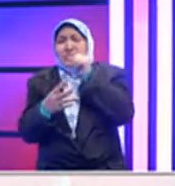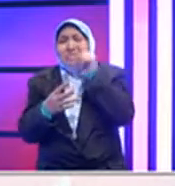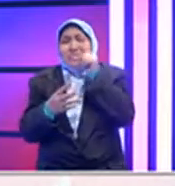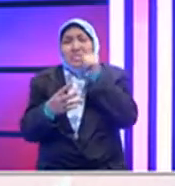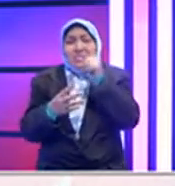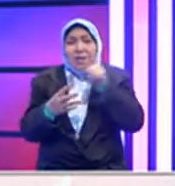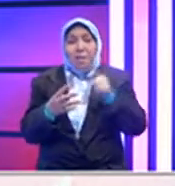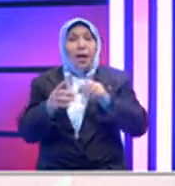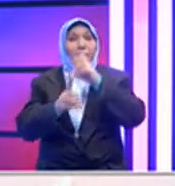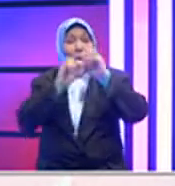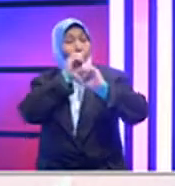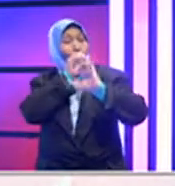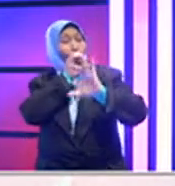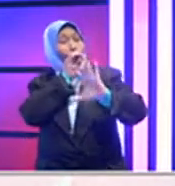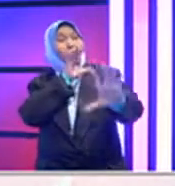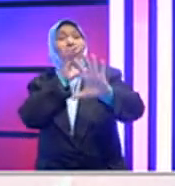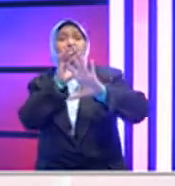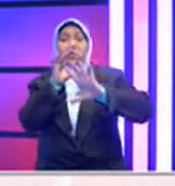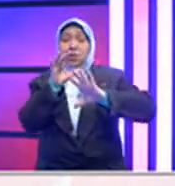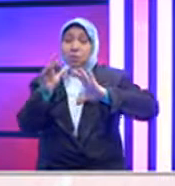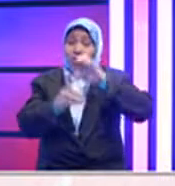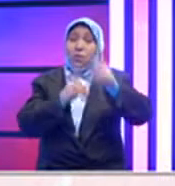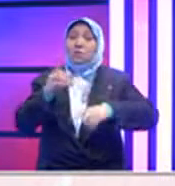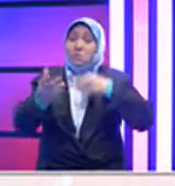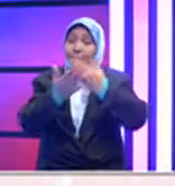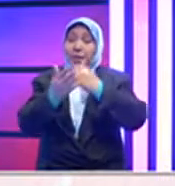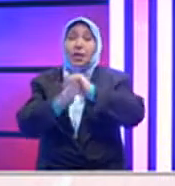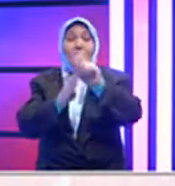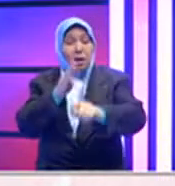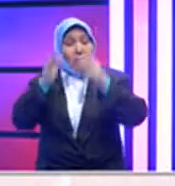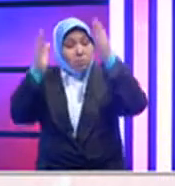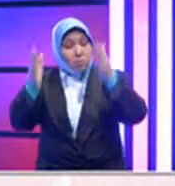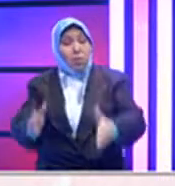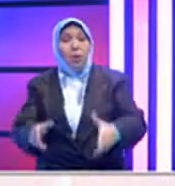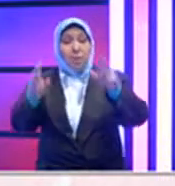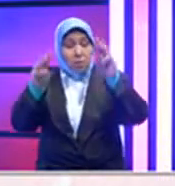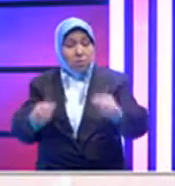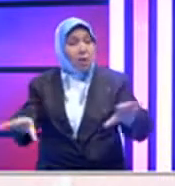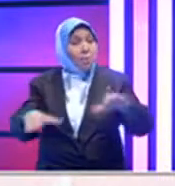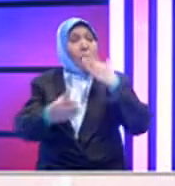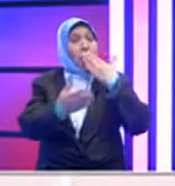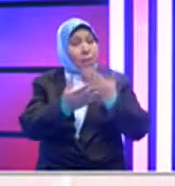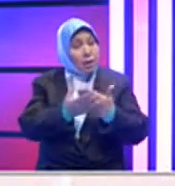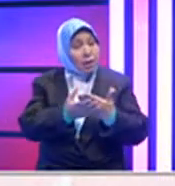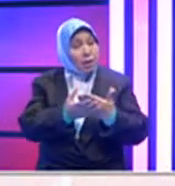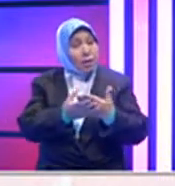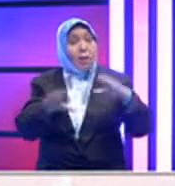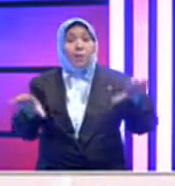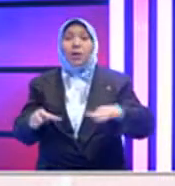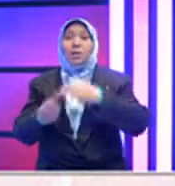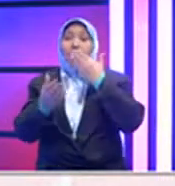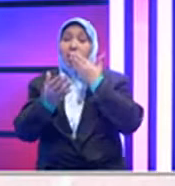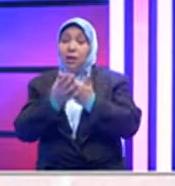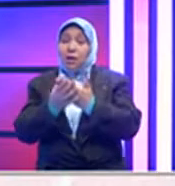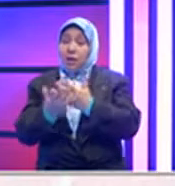di dunia ini Apakah lagi apabila sampai di akhirat nanti seseorang yang berbuat kebaikan poinnya berbuat kebaikan